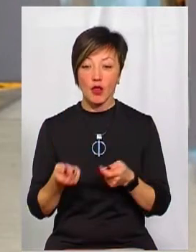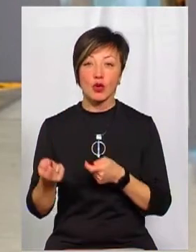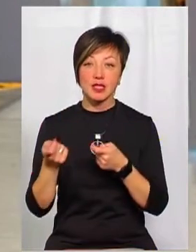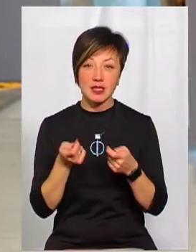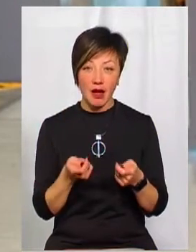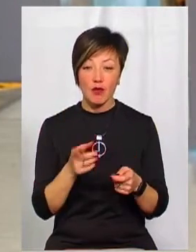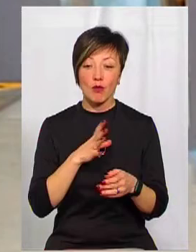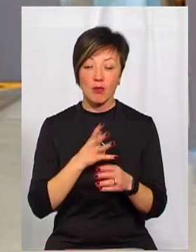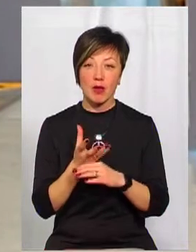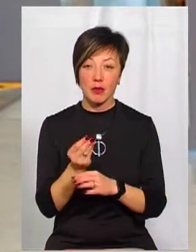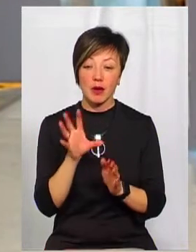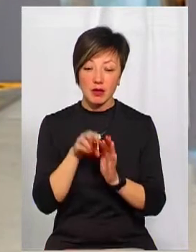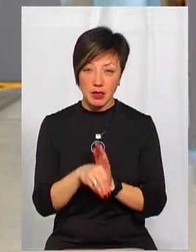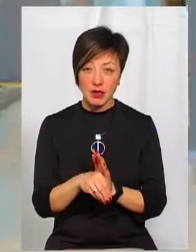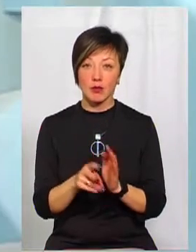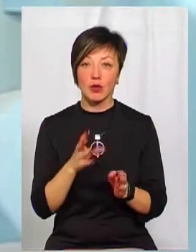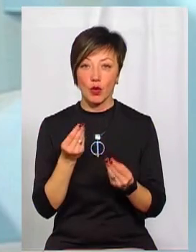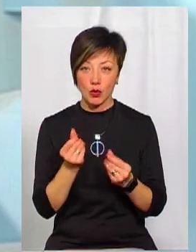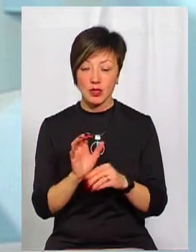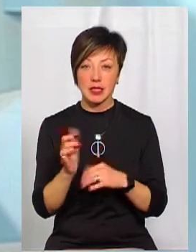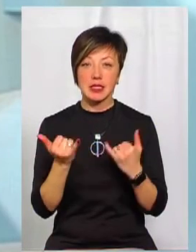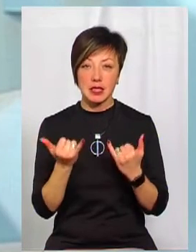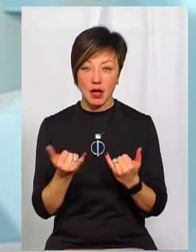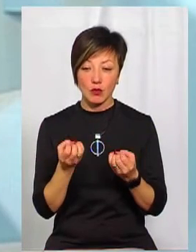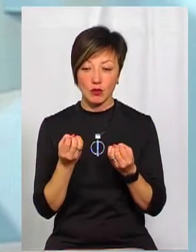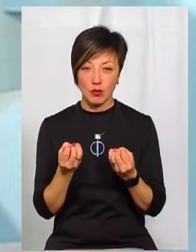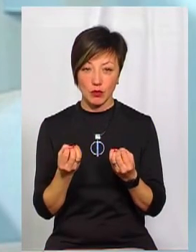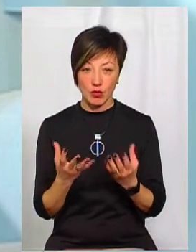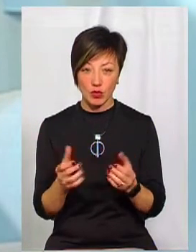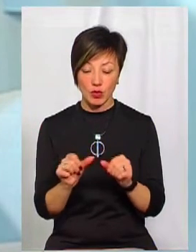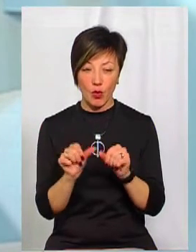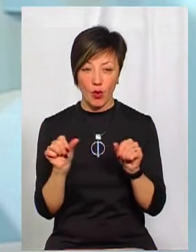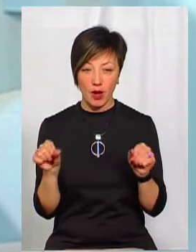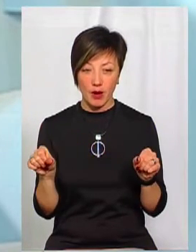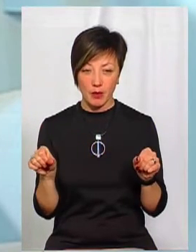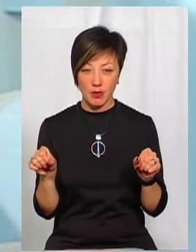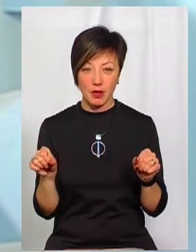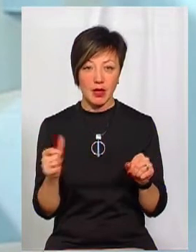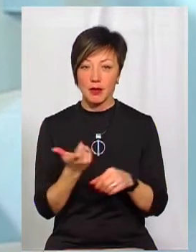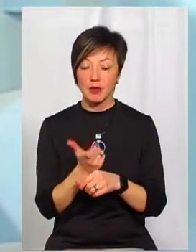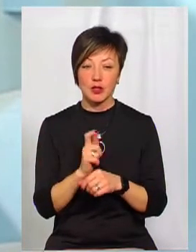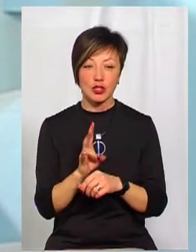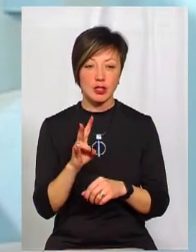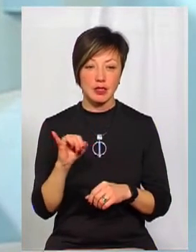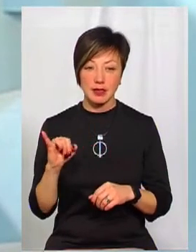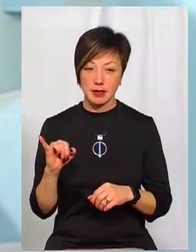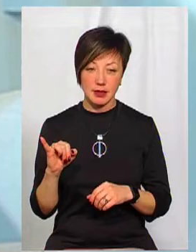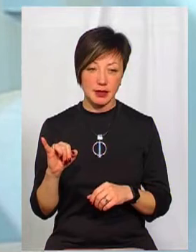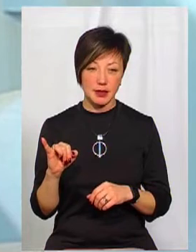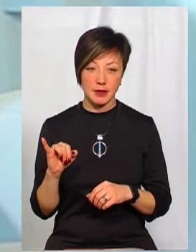ж платилося? Це звичайно, ці кошти на підтримання йшли? І зараз будуть йти просто більше? Звичайно. Ні. Чому більше? Дивіться,